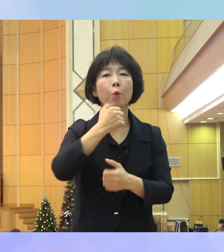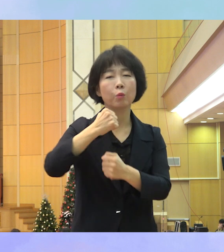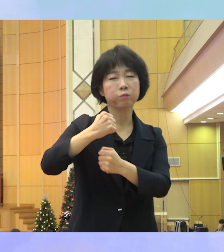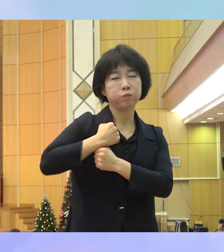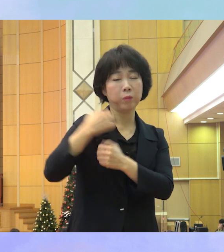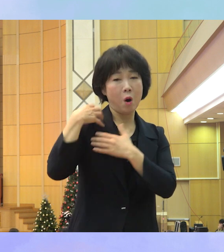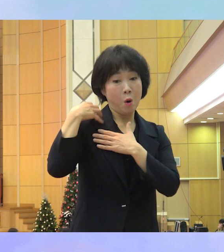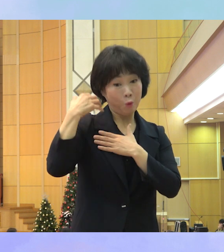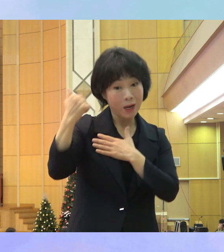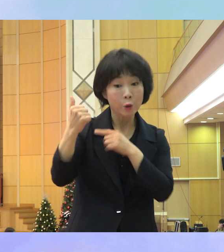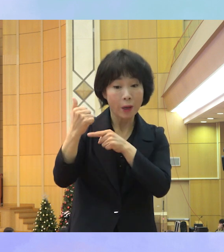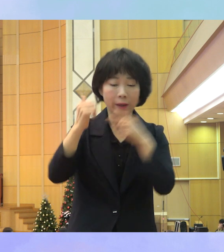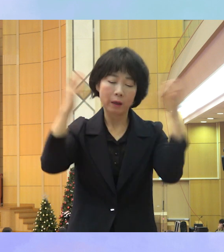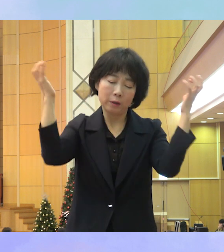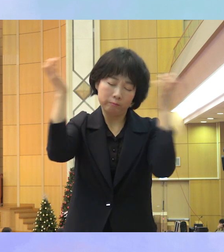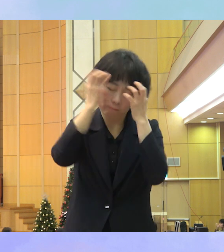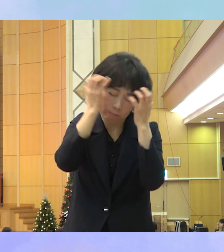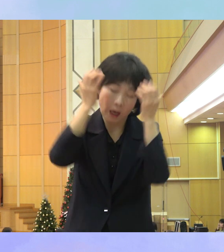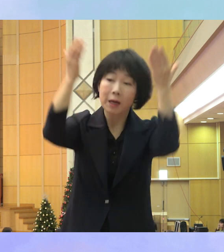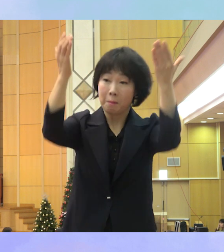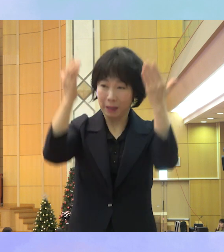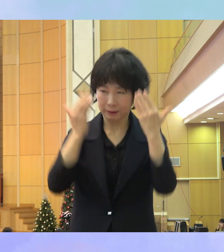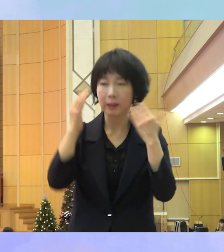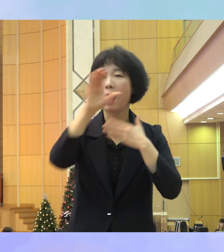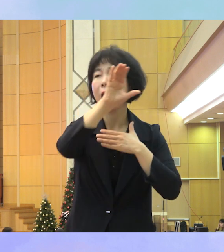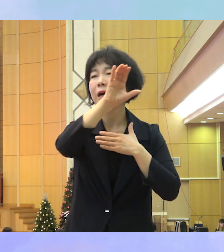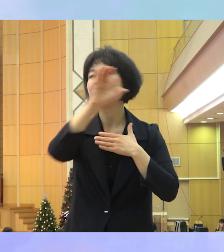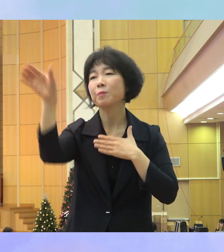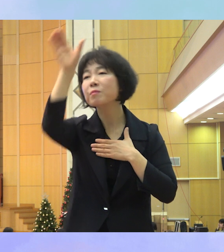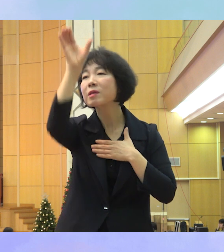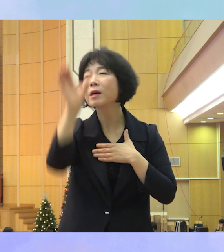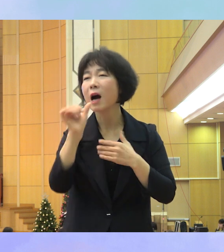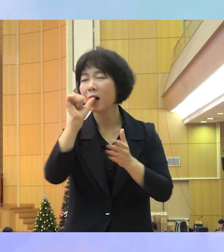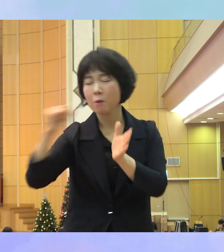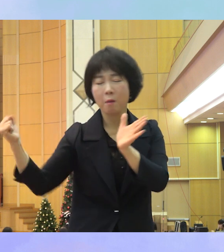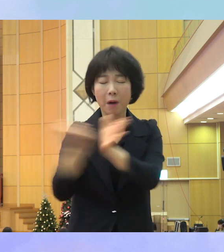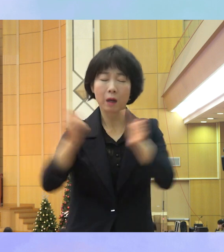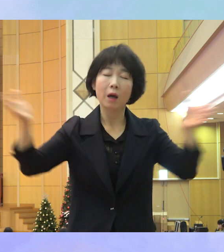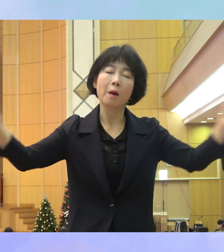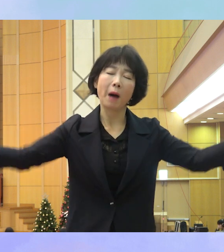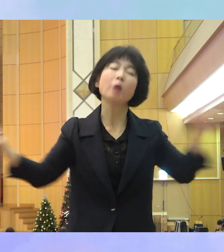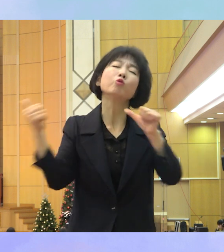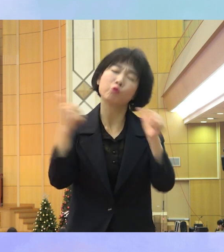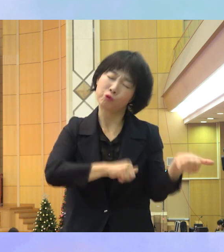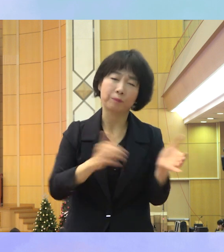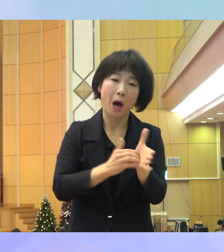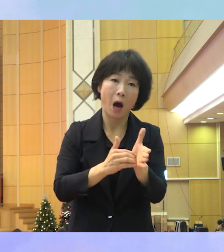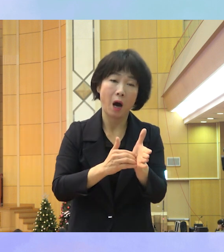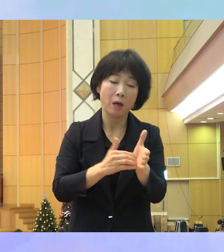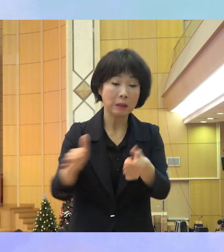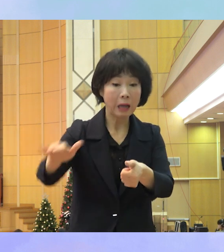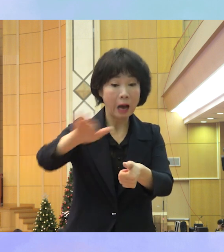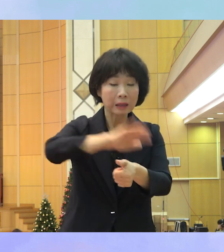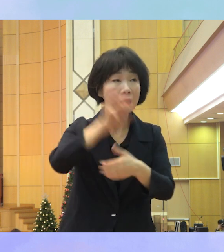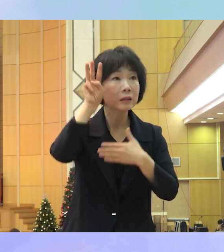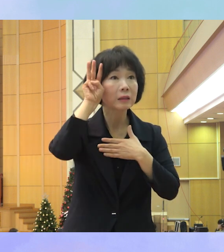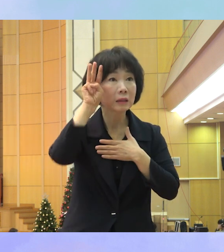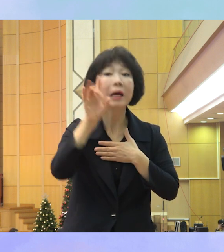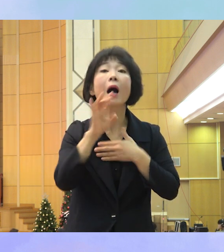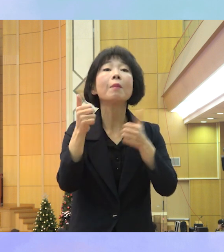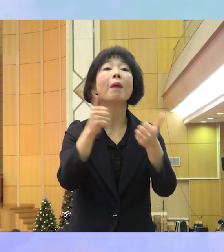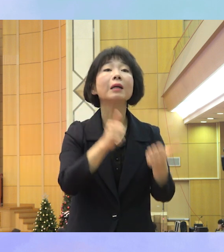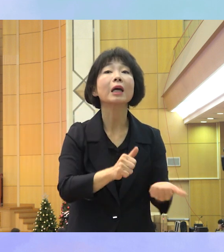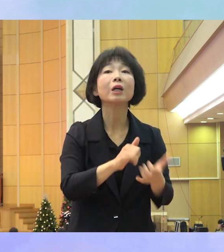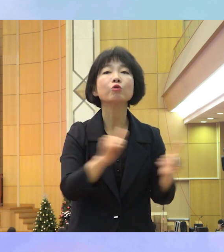나시고 본디오 빌라도에게 고난을 받으사 십자가에 못 박혀 죽으시고 장사한